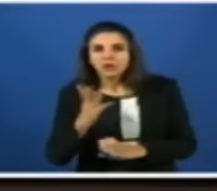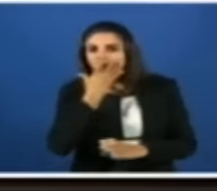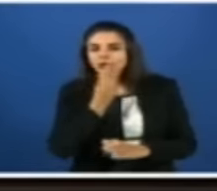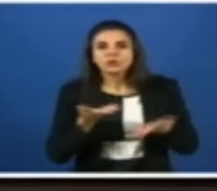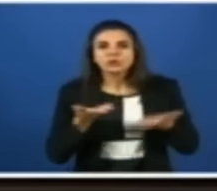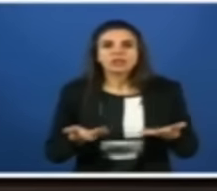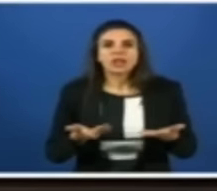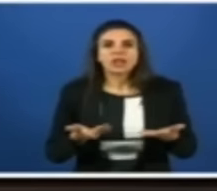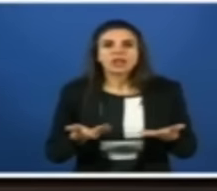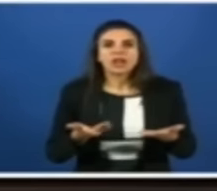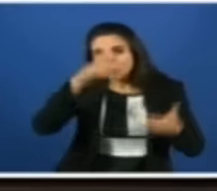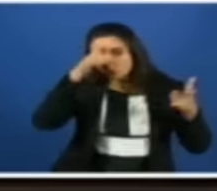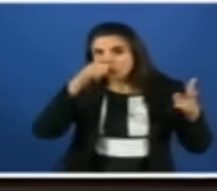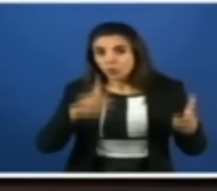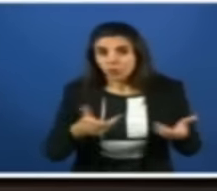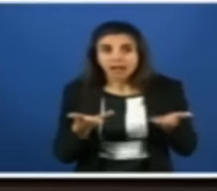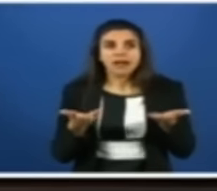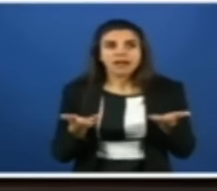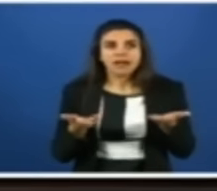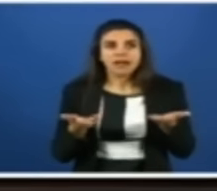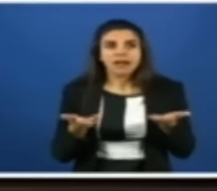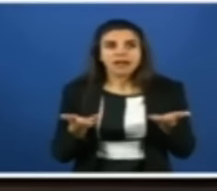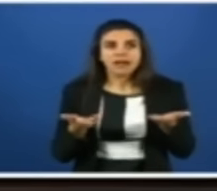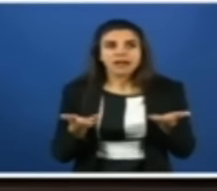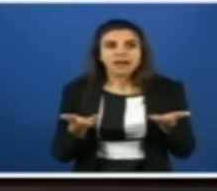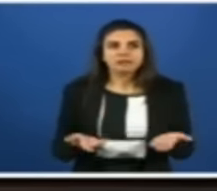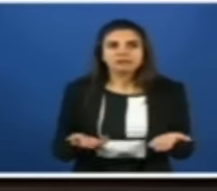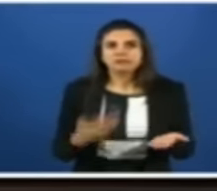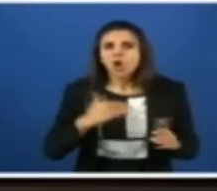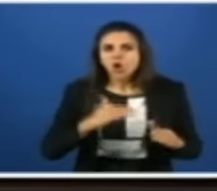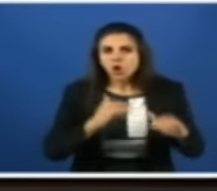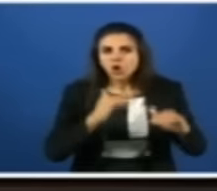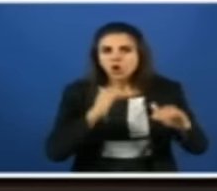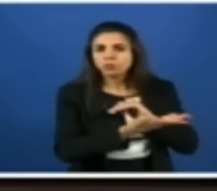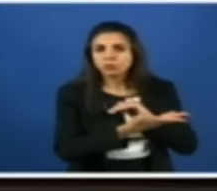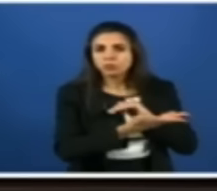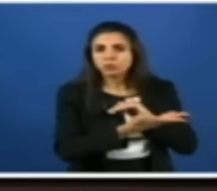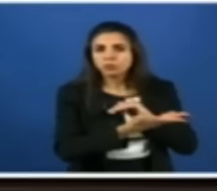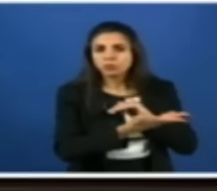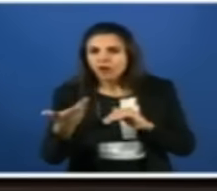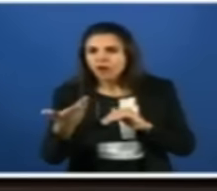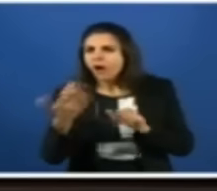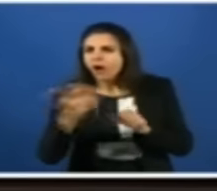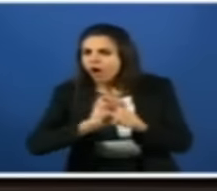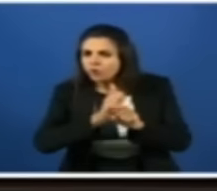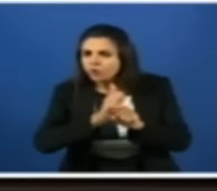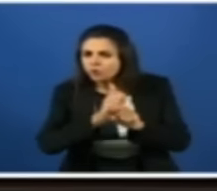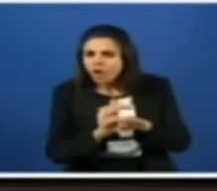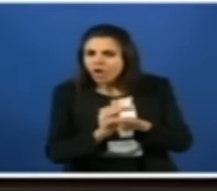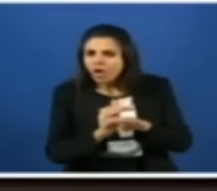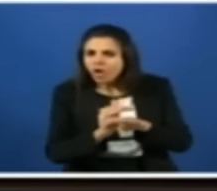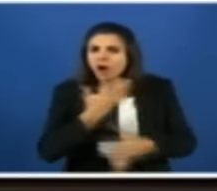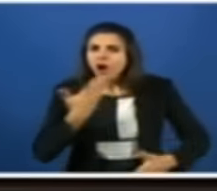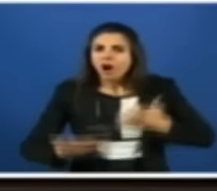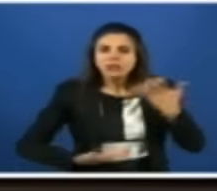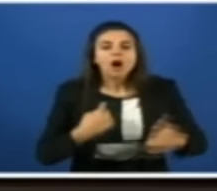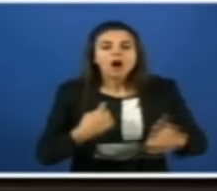ülkeye, Türkiye'ye, bu necip millete yaşatılanları